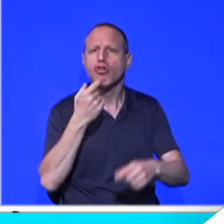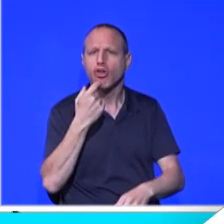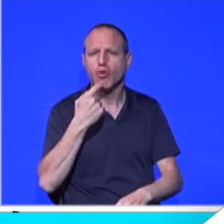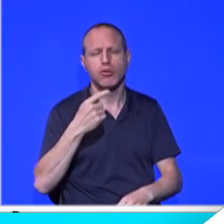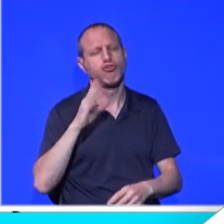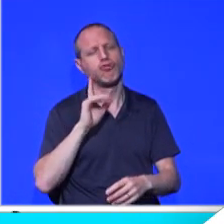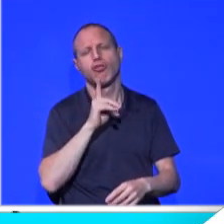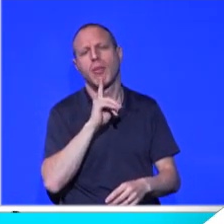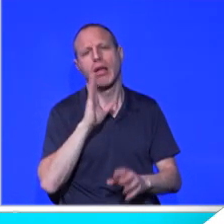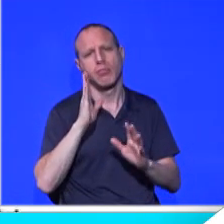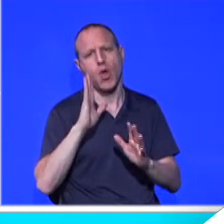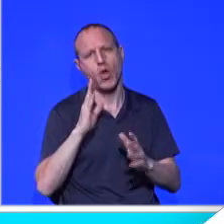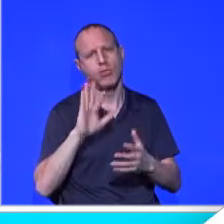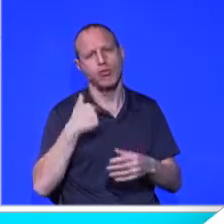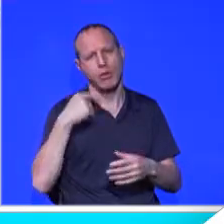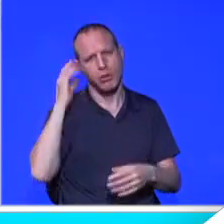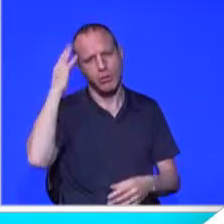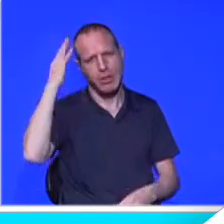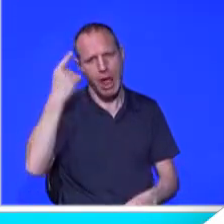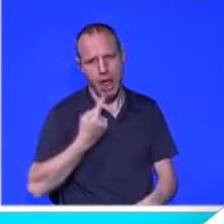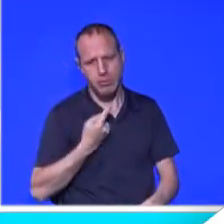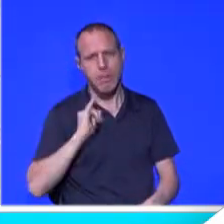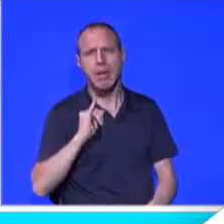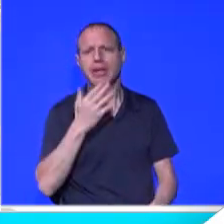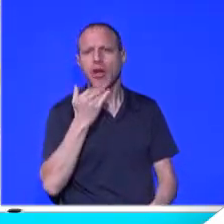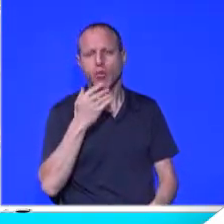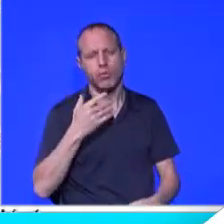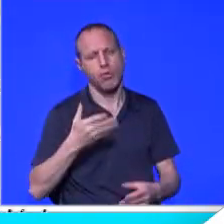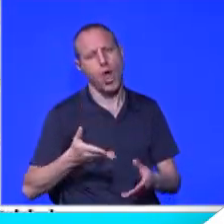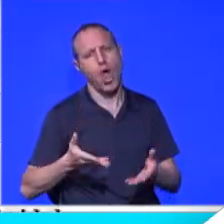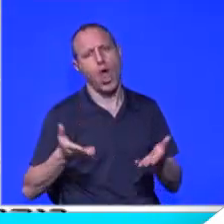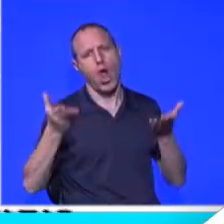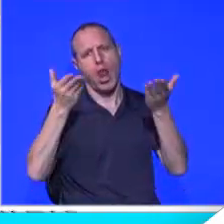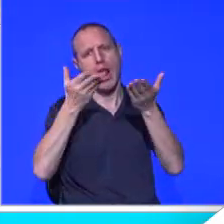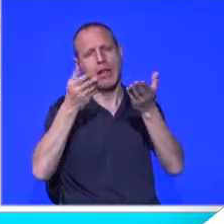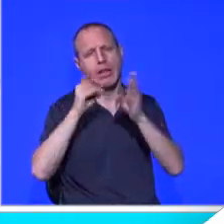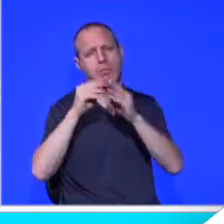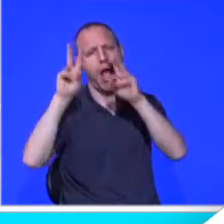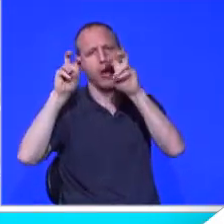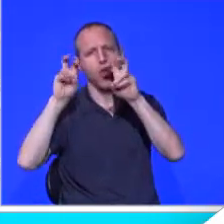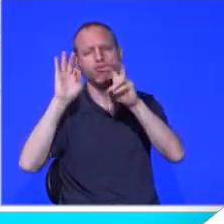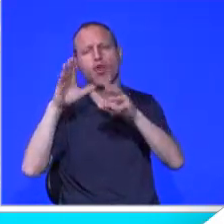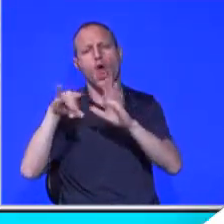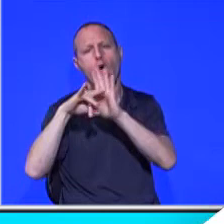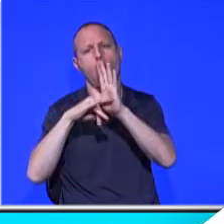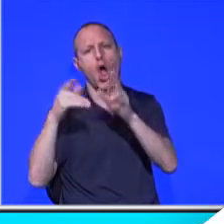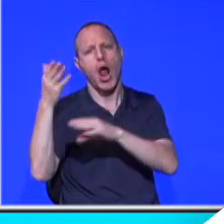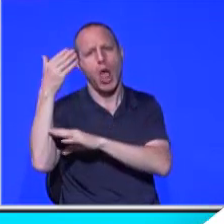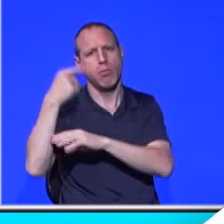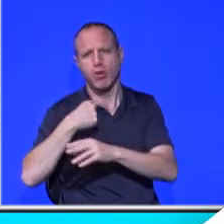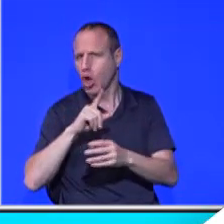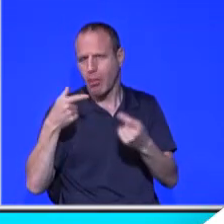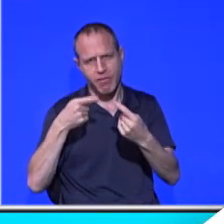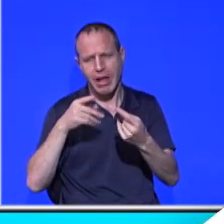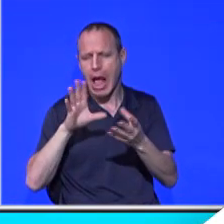שמעט מאוד ממה שאני מתאר לעצמי מה זאת יהדות, עולה בקנה האחד עם ההגדרות של חוק הלאום. אני לא מתווכח עם זכותם של